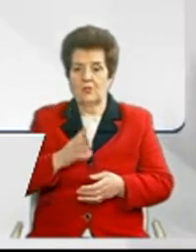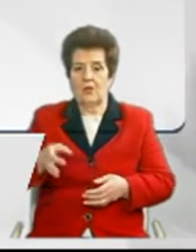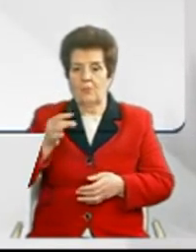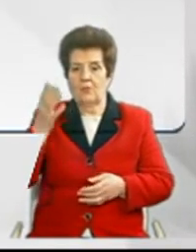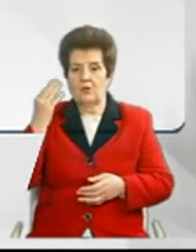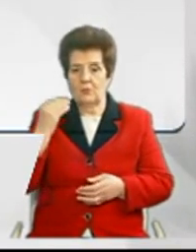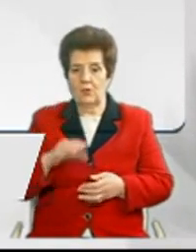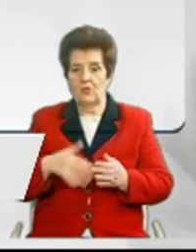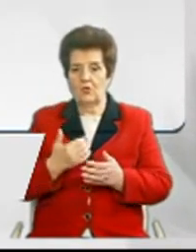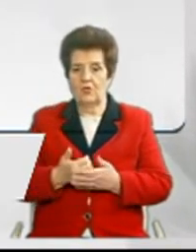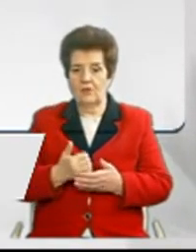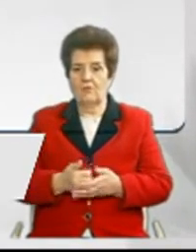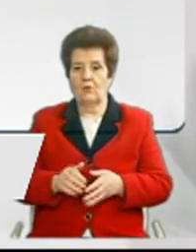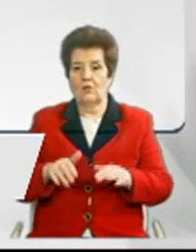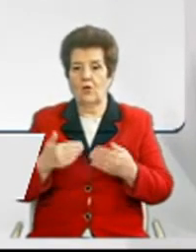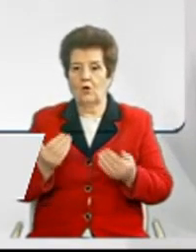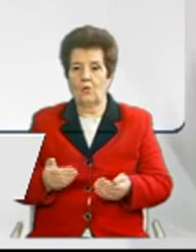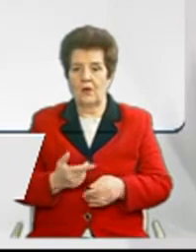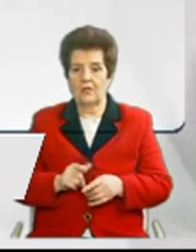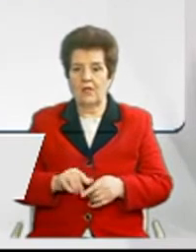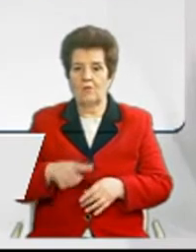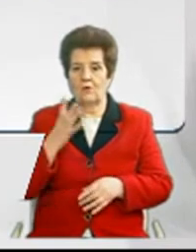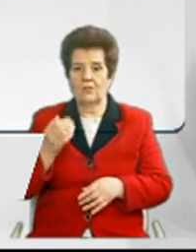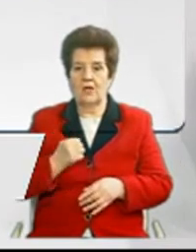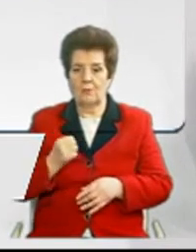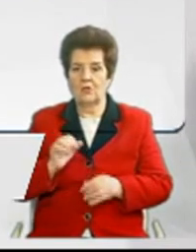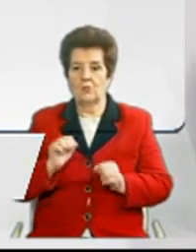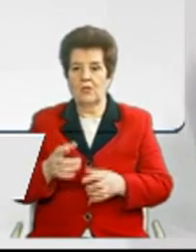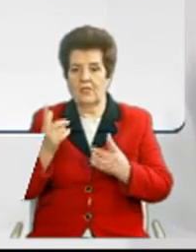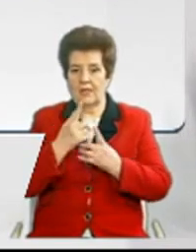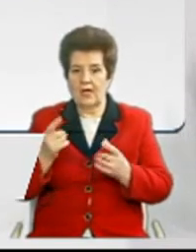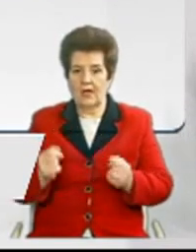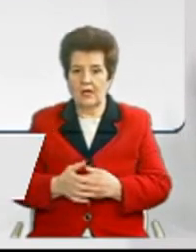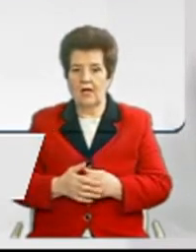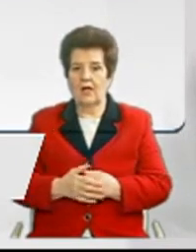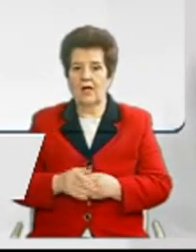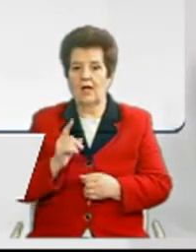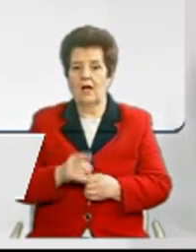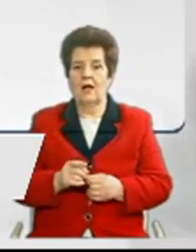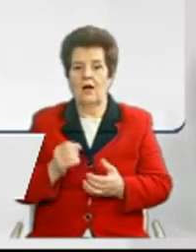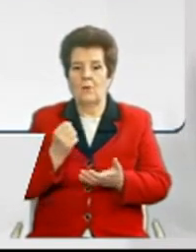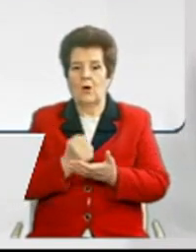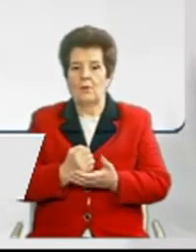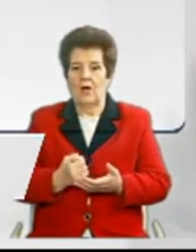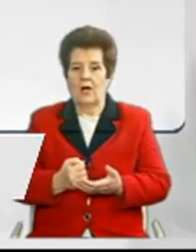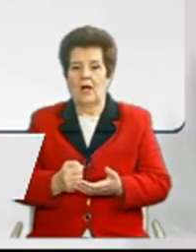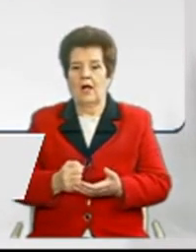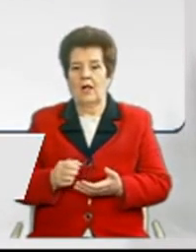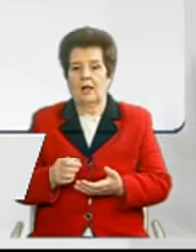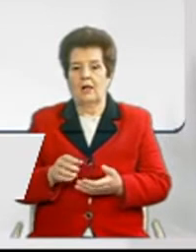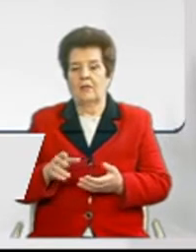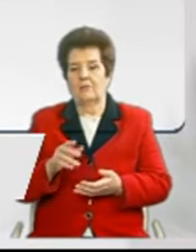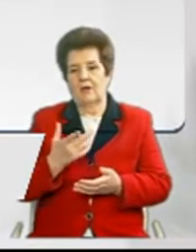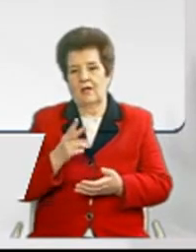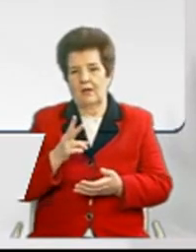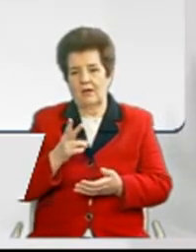Moldova. Șeful statului este comandantul suprem al forțelor armate și poate declara cu aprobarea prealabilă a Parlamentului mobilizarea parțială sau generală,